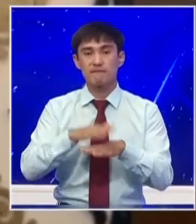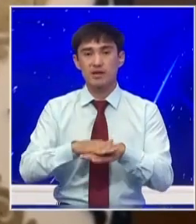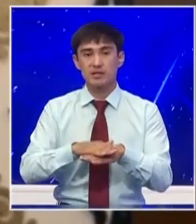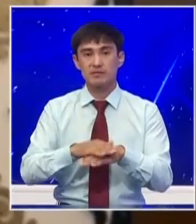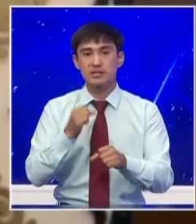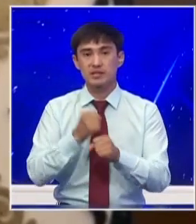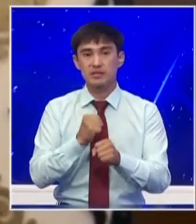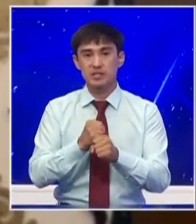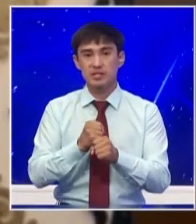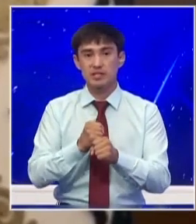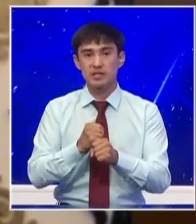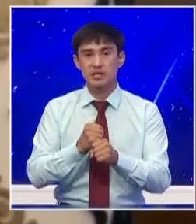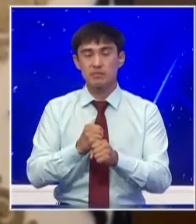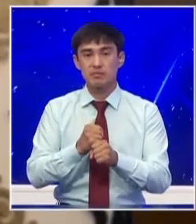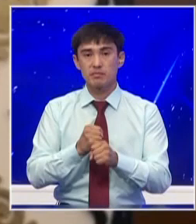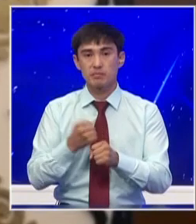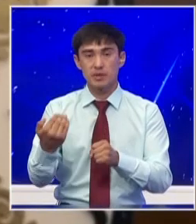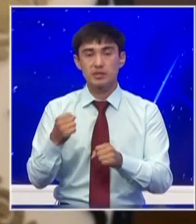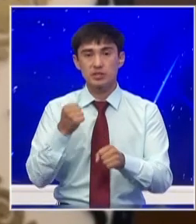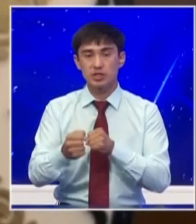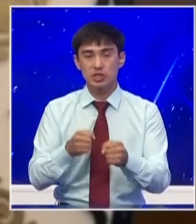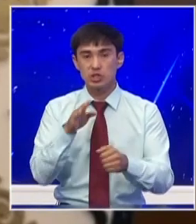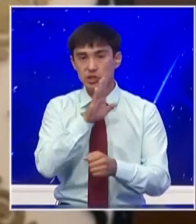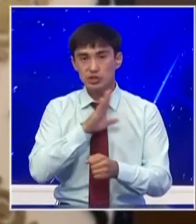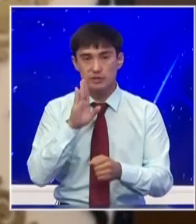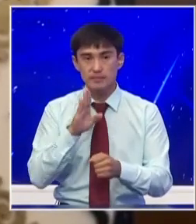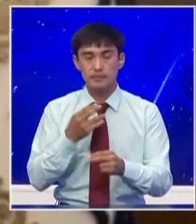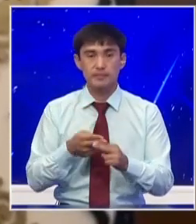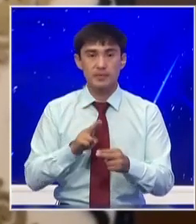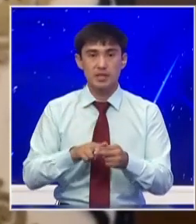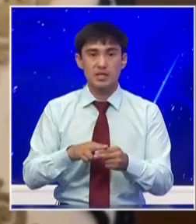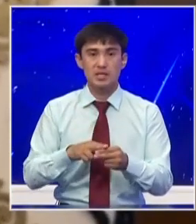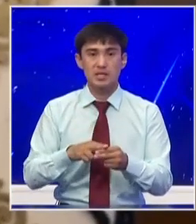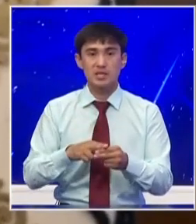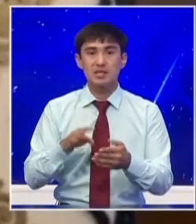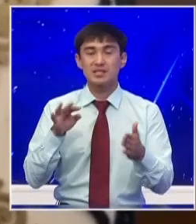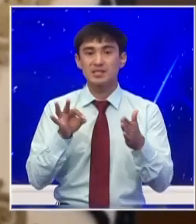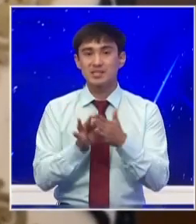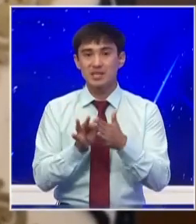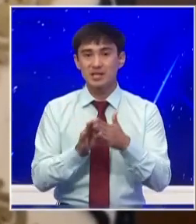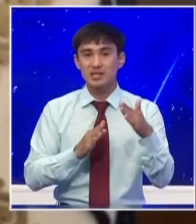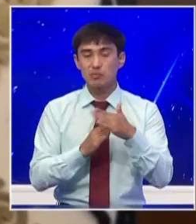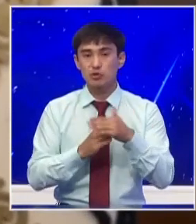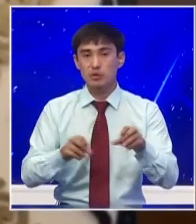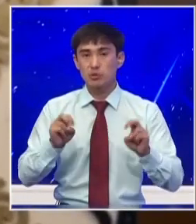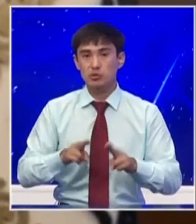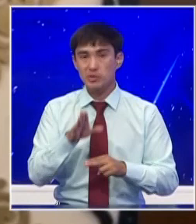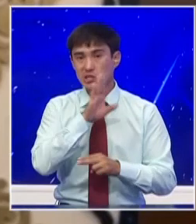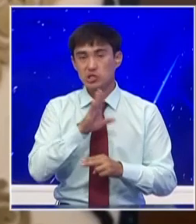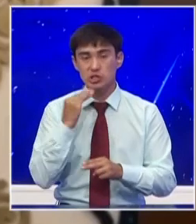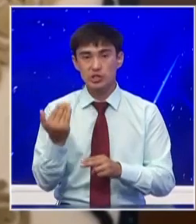фактов совершены именно в отношении женщин. Что касается кризисных центров, целях недопущения преступлений в отношении